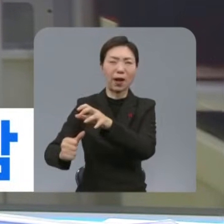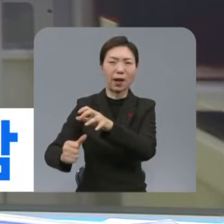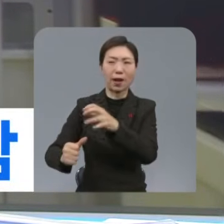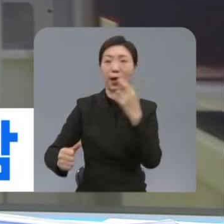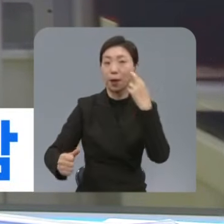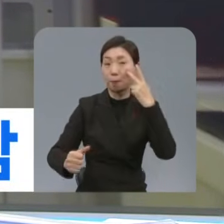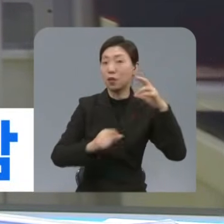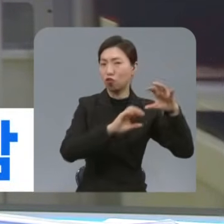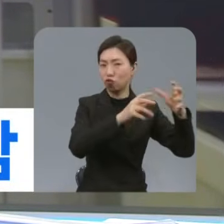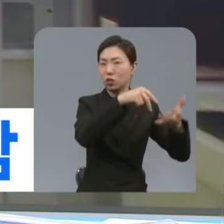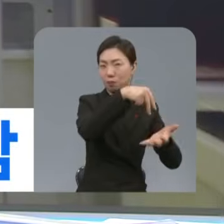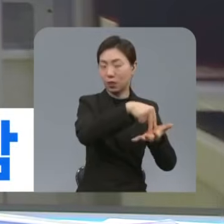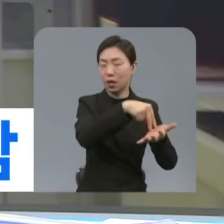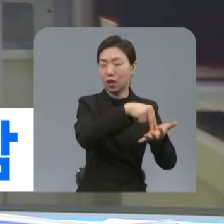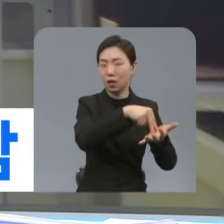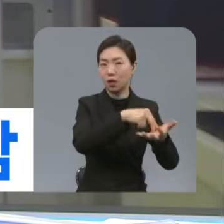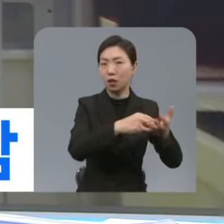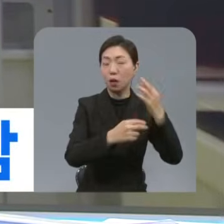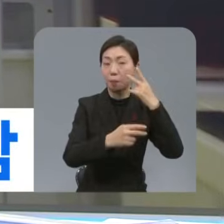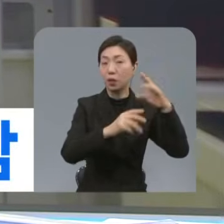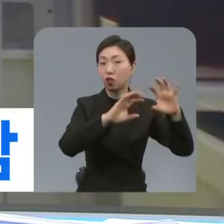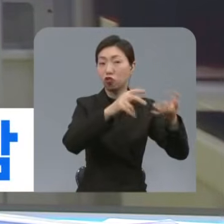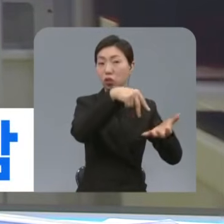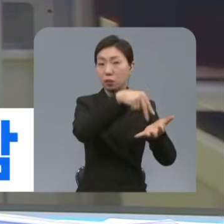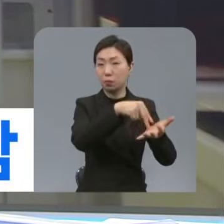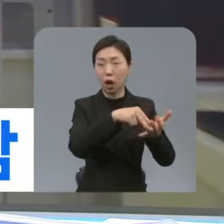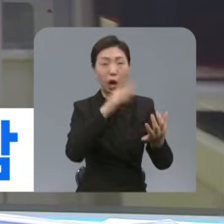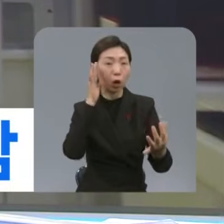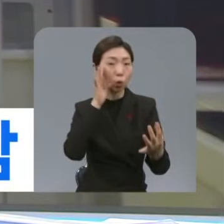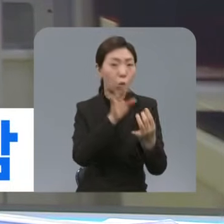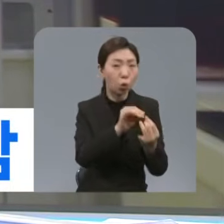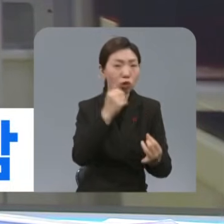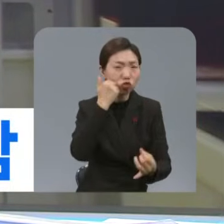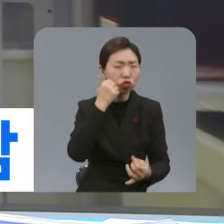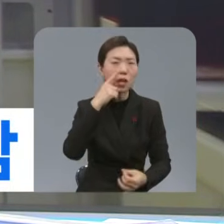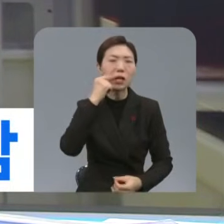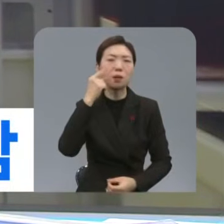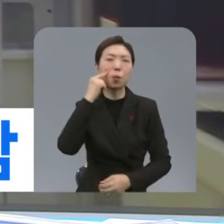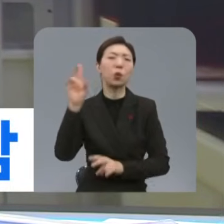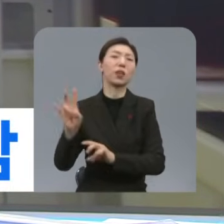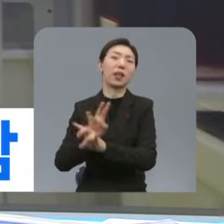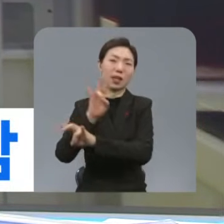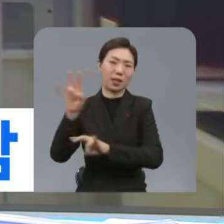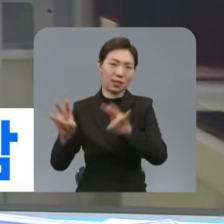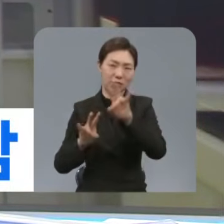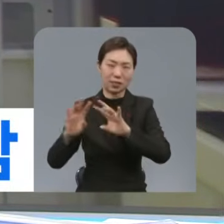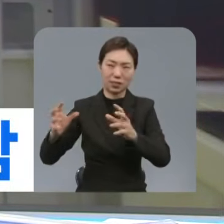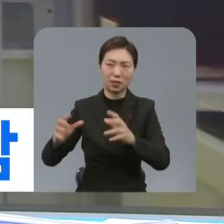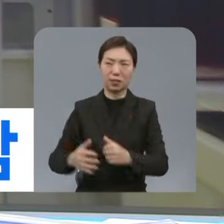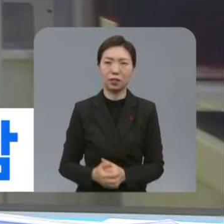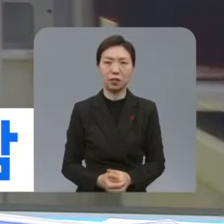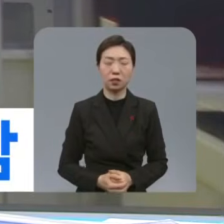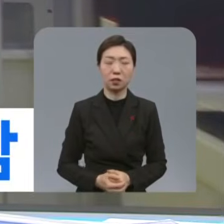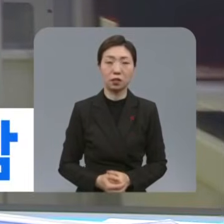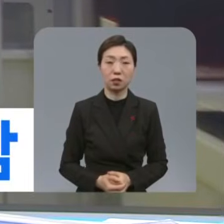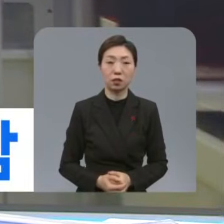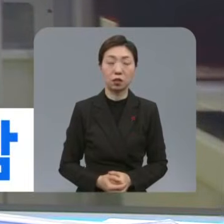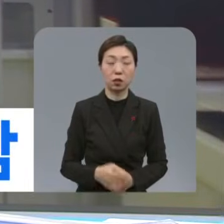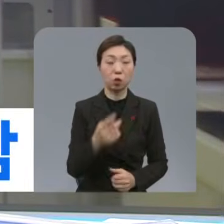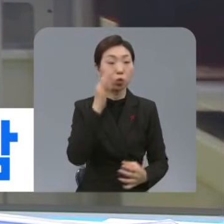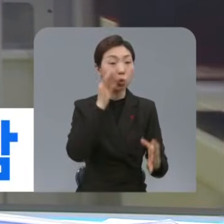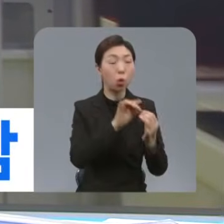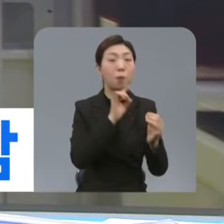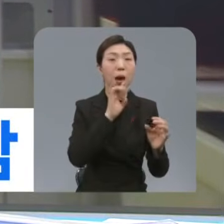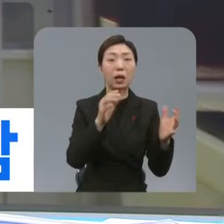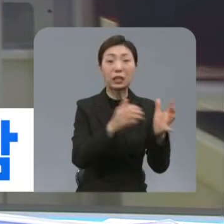미국의 조치에 동참하기로 했습니다. 이들 국가들이 장비는 물론 반도체 소재 중국 수출도 제한하기로 했다는 보도가 잇따르고